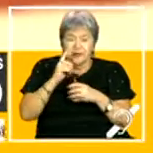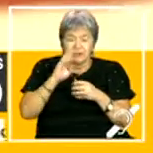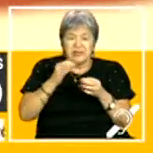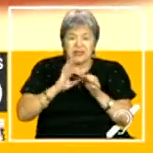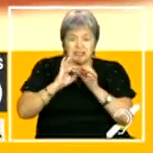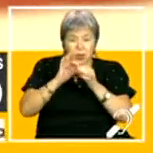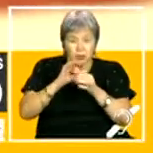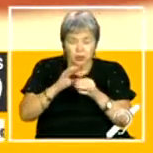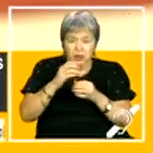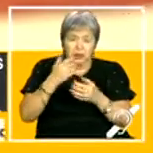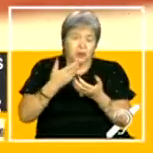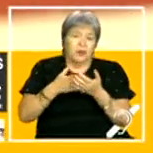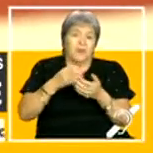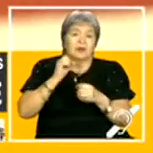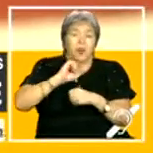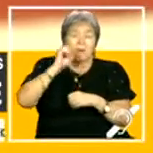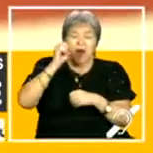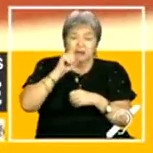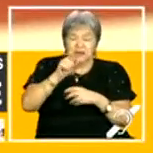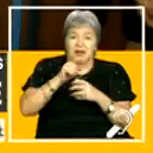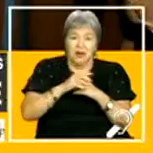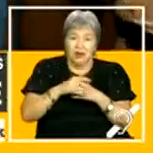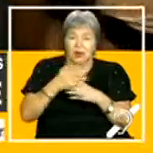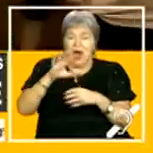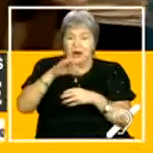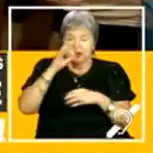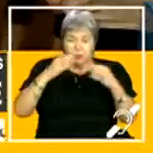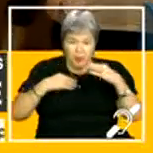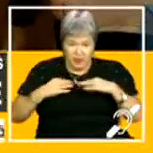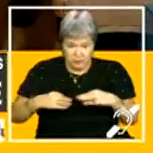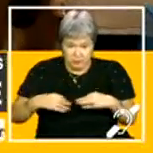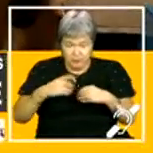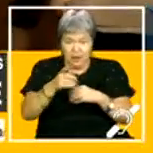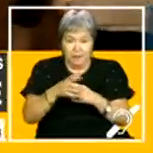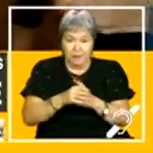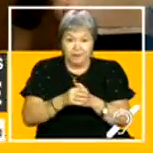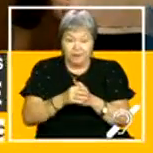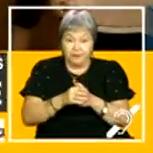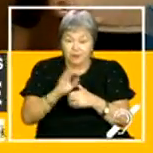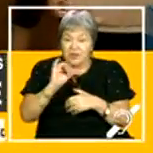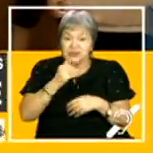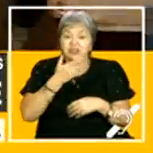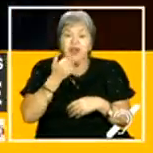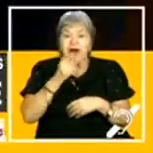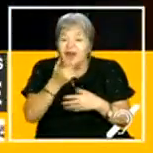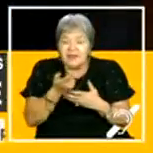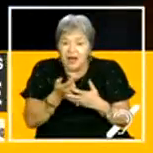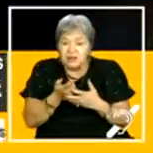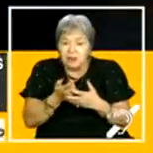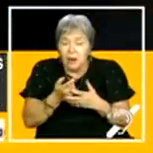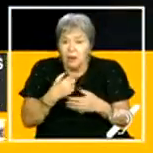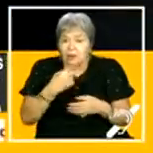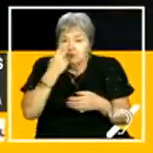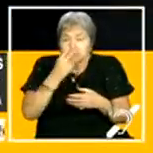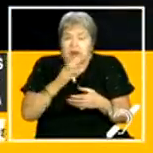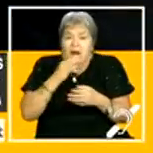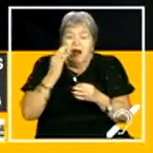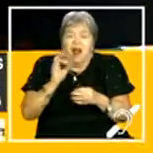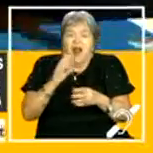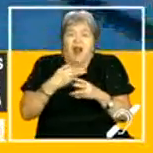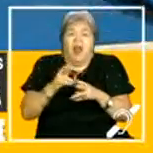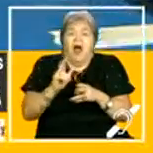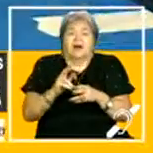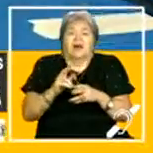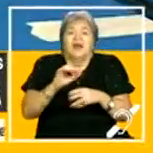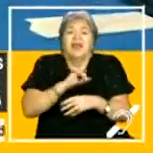locomotivele pentru partidele respective. Și cei care ies în dezavantaj, în mod evident, sunt independenții. Cei